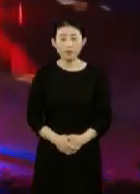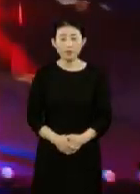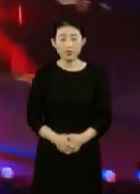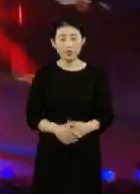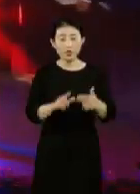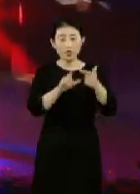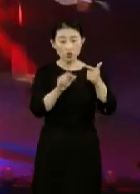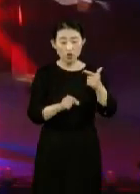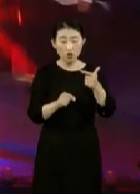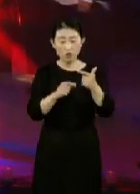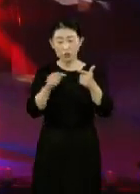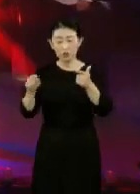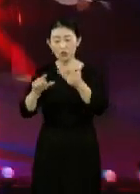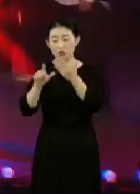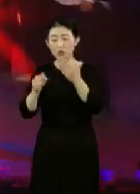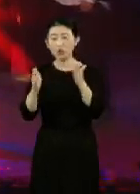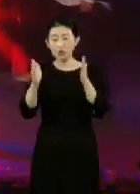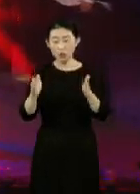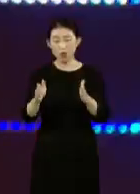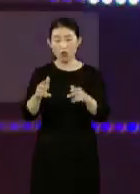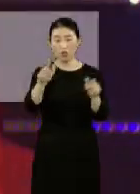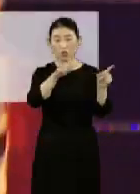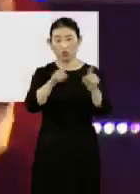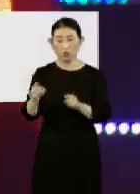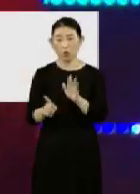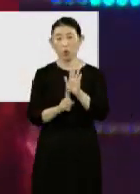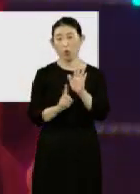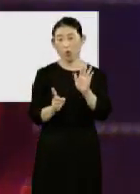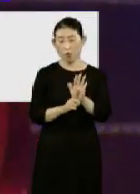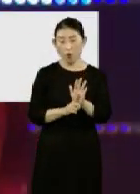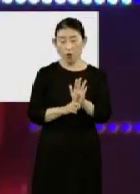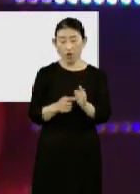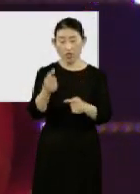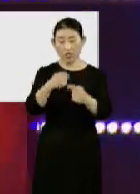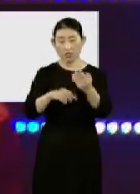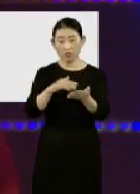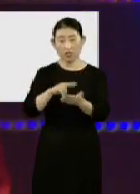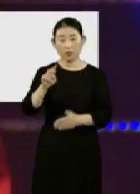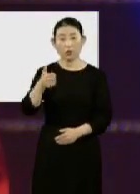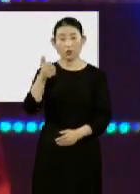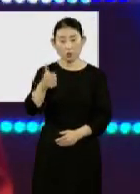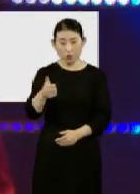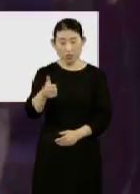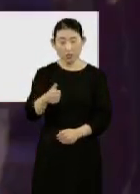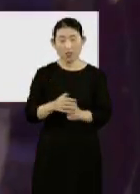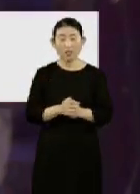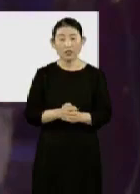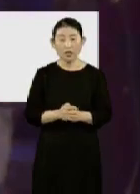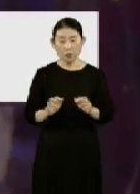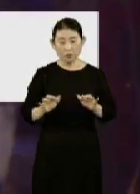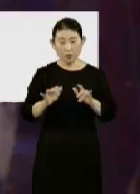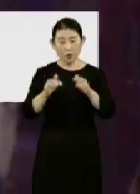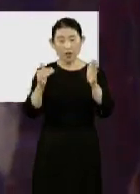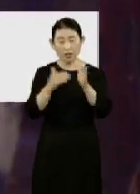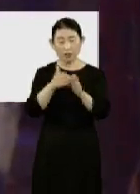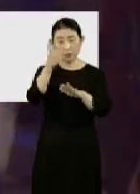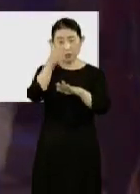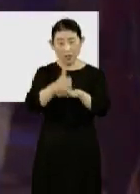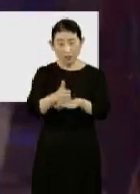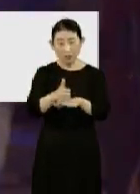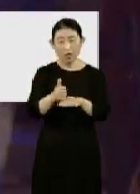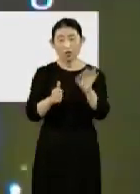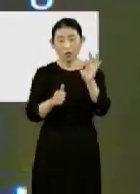지난 6월부터 전국 공모를 통해 250여 곡이 응모한 가운데 두 차례의 예선을 거쳐 최종 결선에